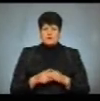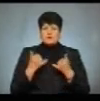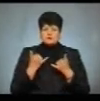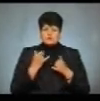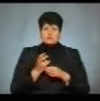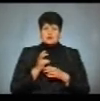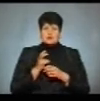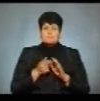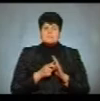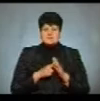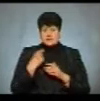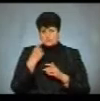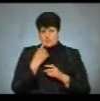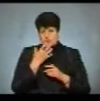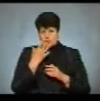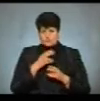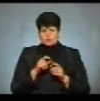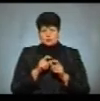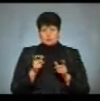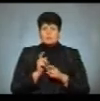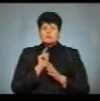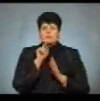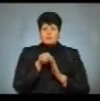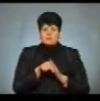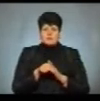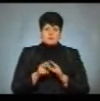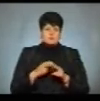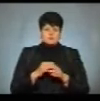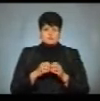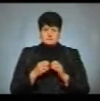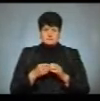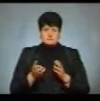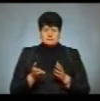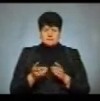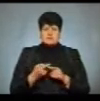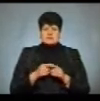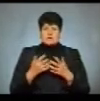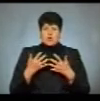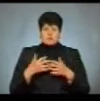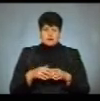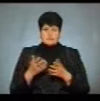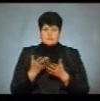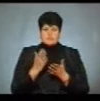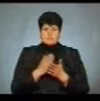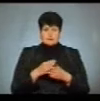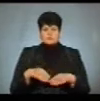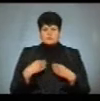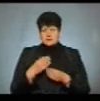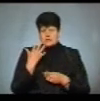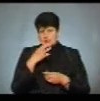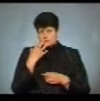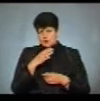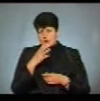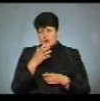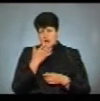до приміщення індивідуального теплового пункту ми потрапили без перешкод. Це обладнання, яке має постачати тепло та